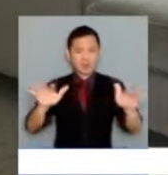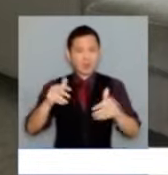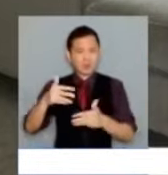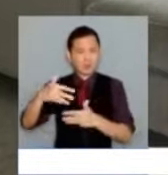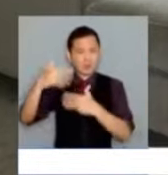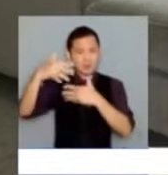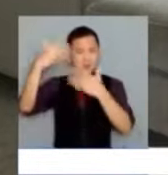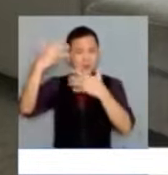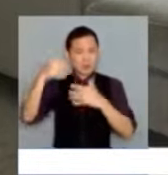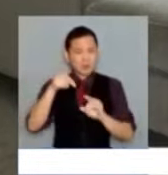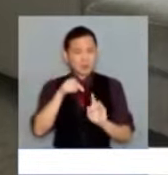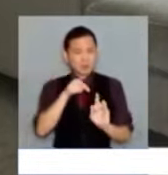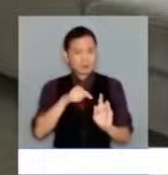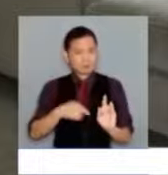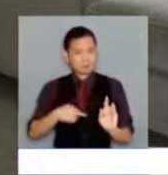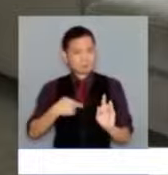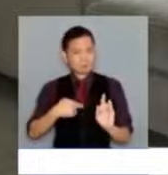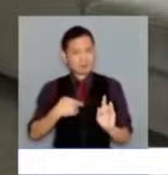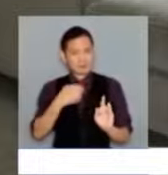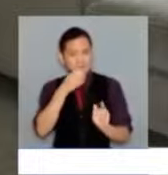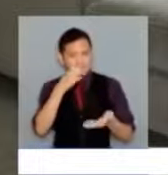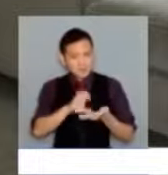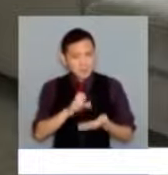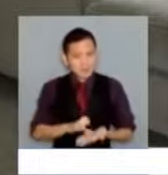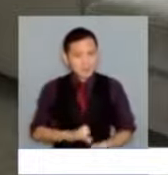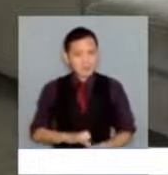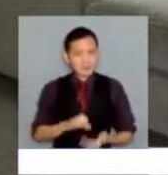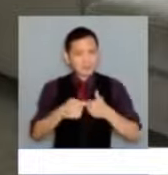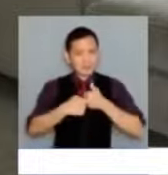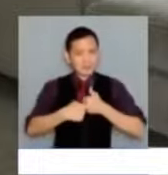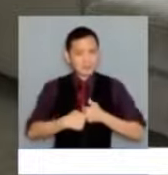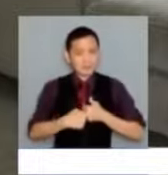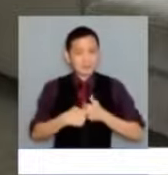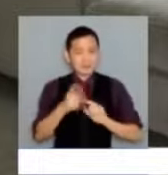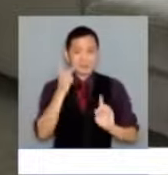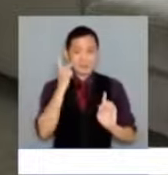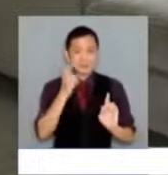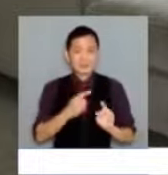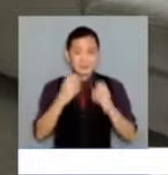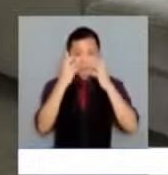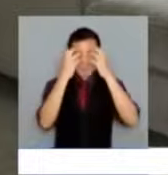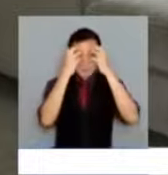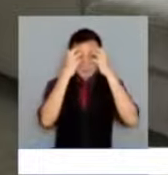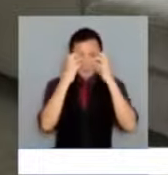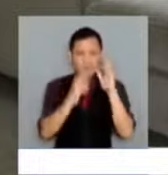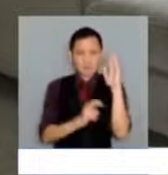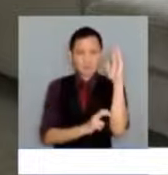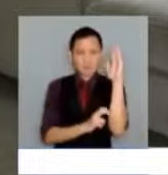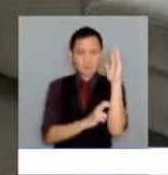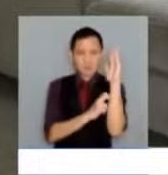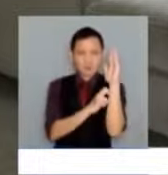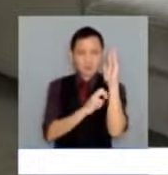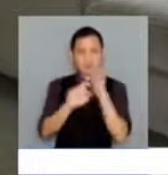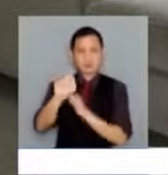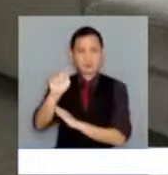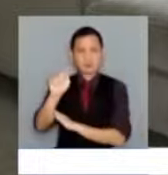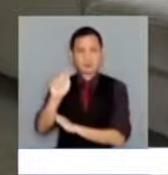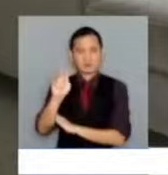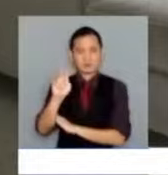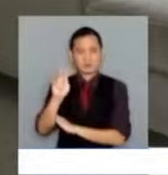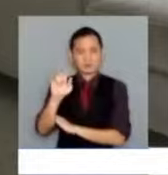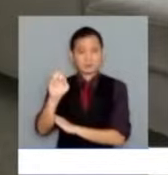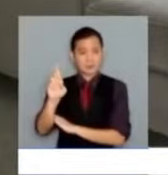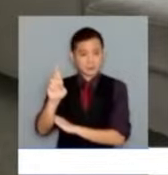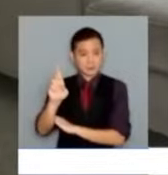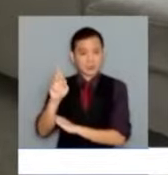daming nanood. So, kita rito ang dalawang tarsier na hinawakan o dinakma ng dalawang vloggers sa